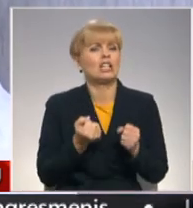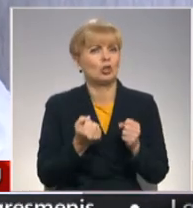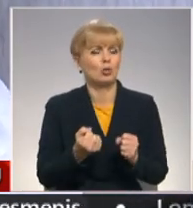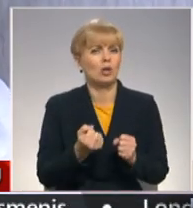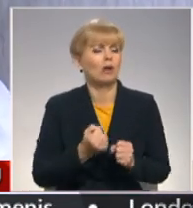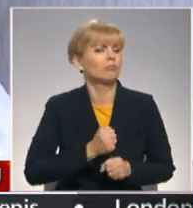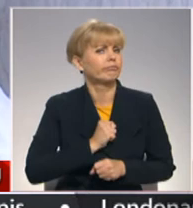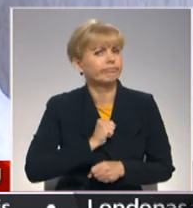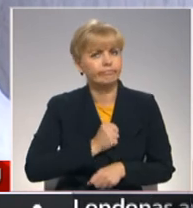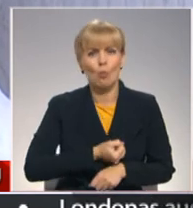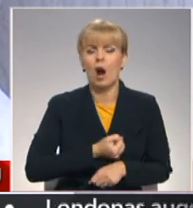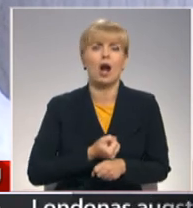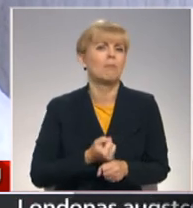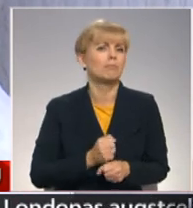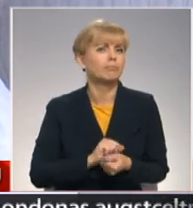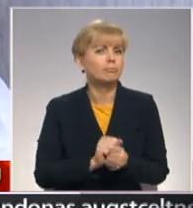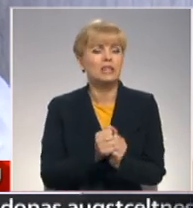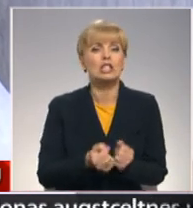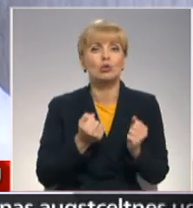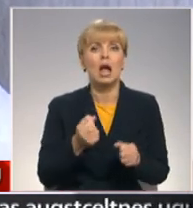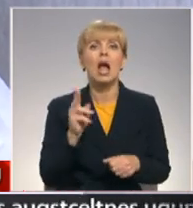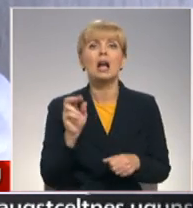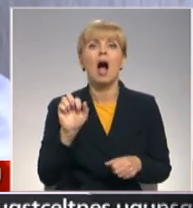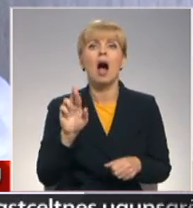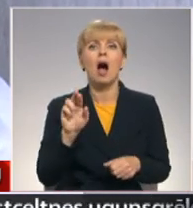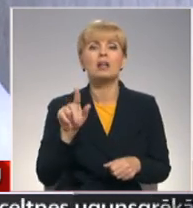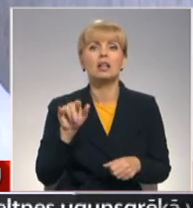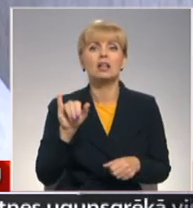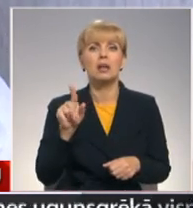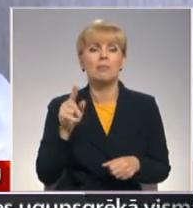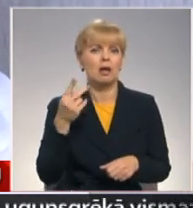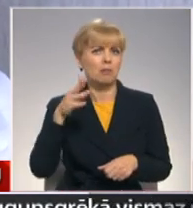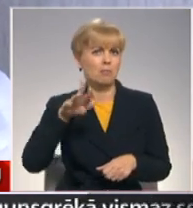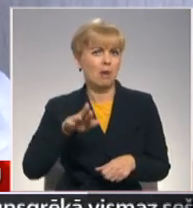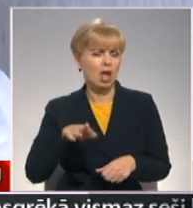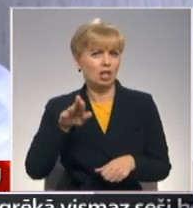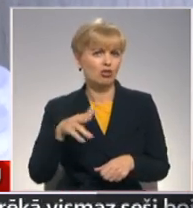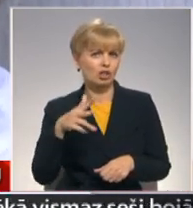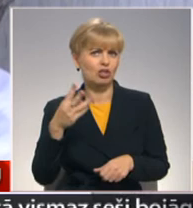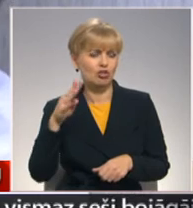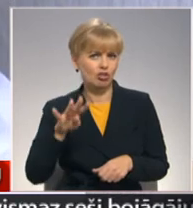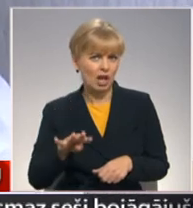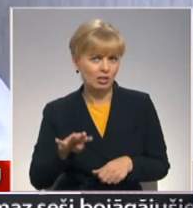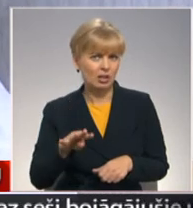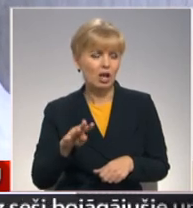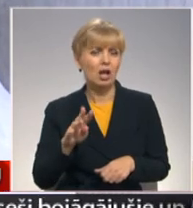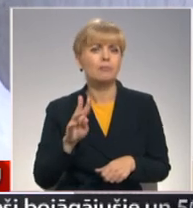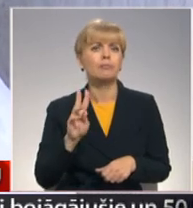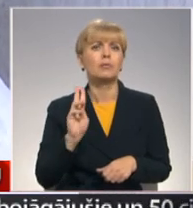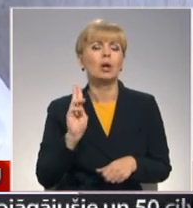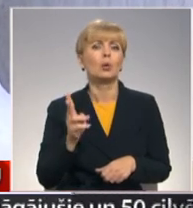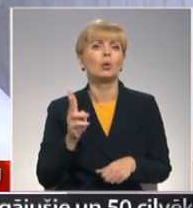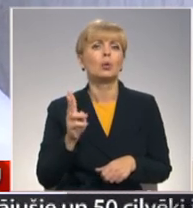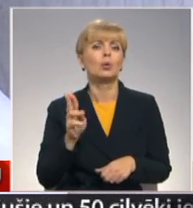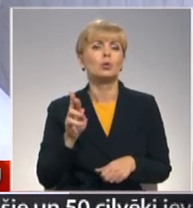mokām, ārā lielām mokām. Bet Kārlis? Kārlītim bija, cik mēneši bija, 3 vai 4. Krustaps bija paredzēts.